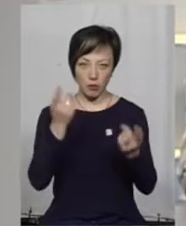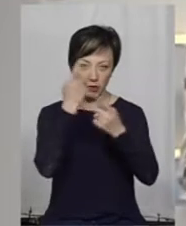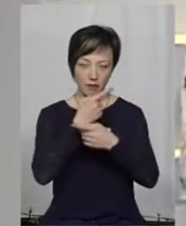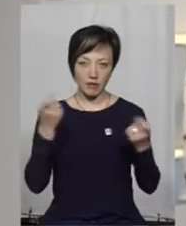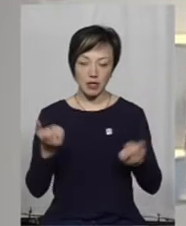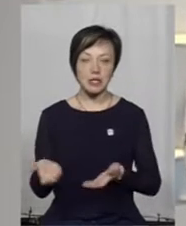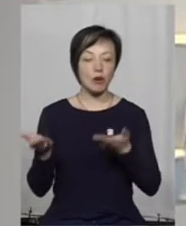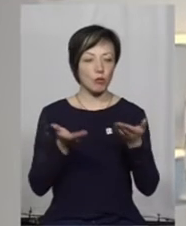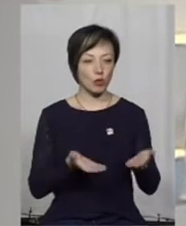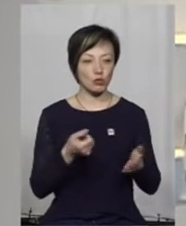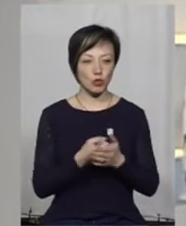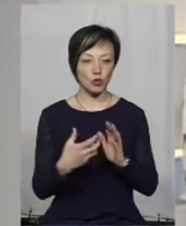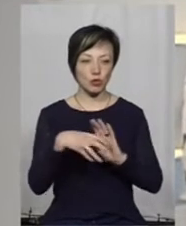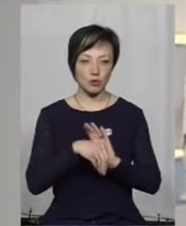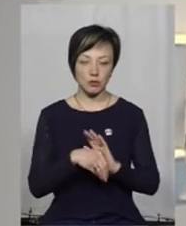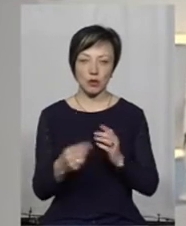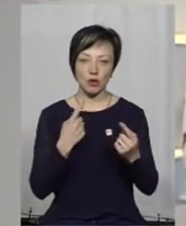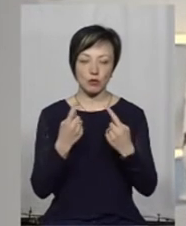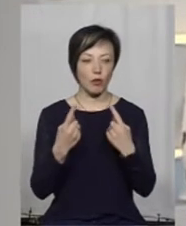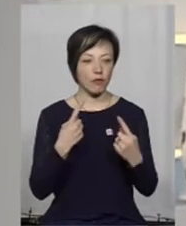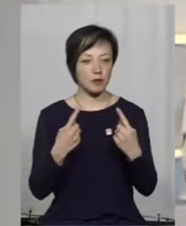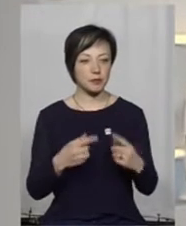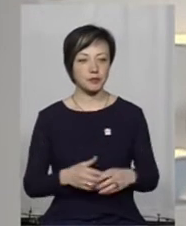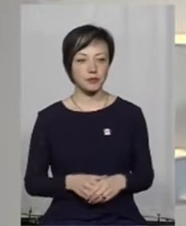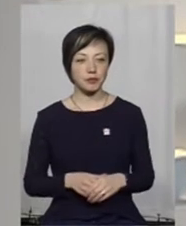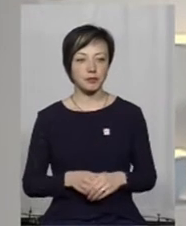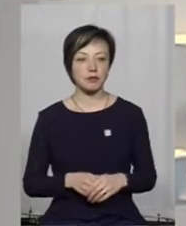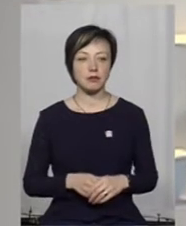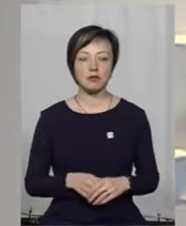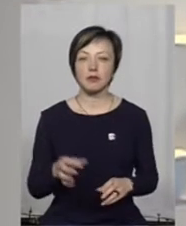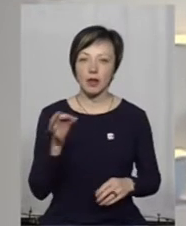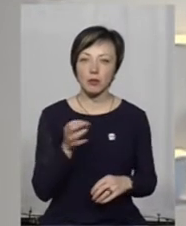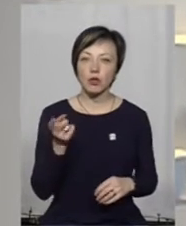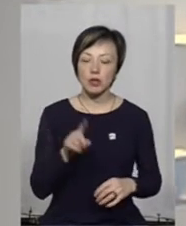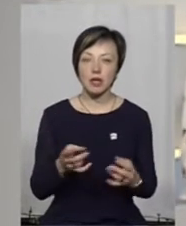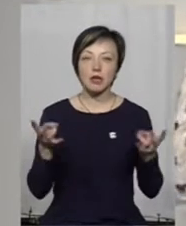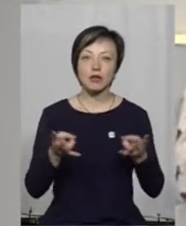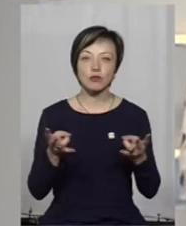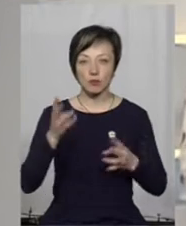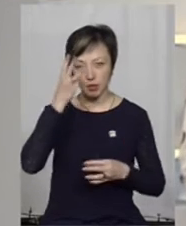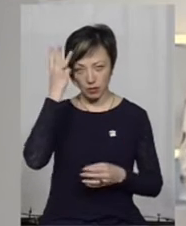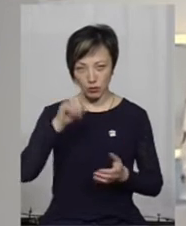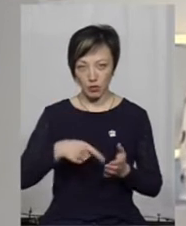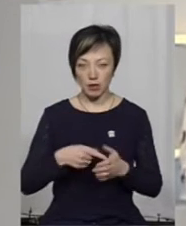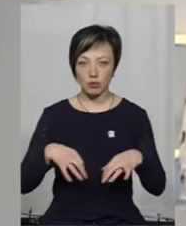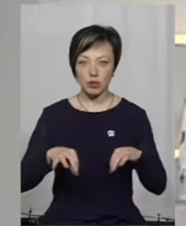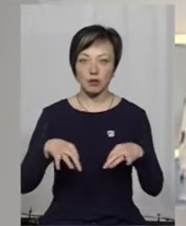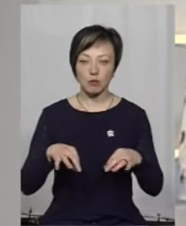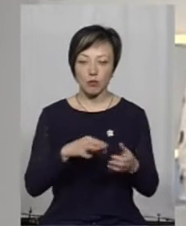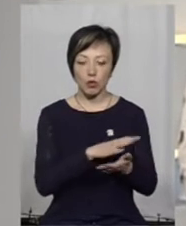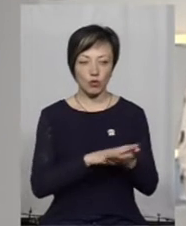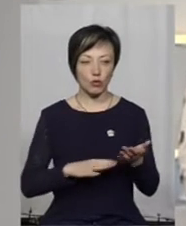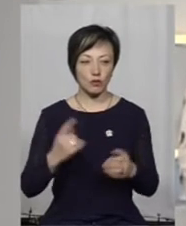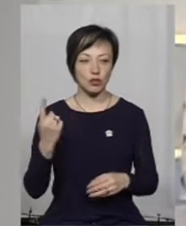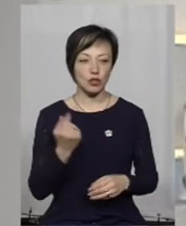наживо і запрошуємо долучатися до розмови. Про те, задля чого у Хмельницькому комунальному транспорті